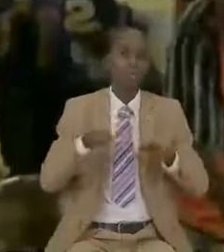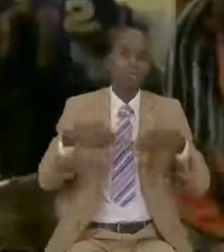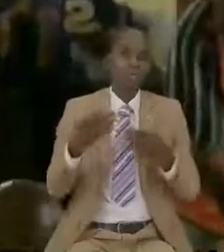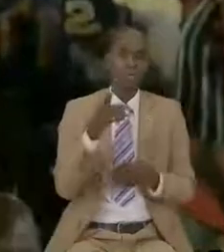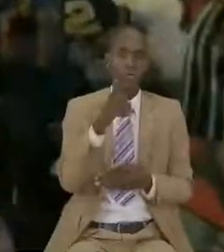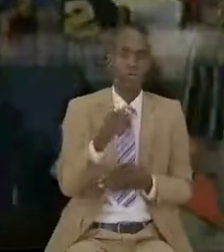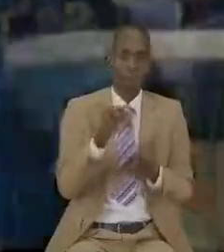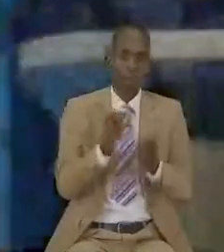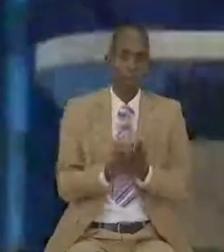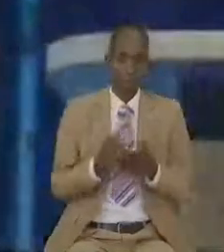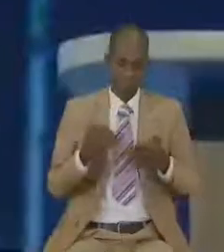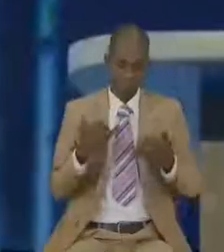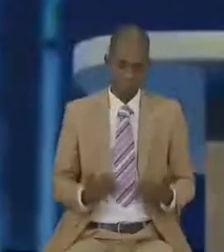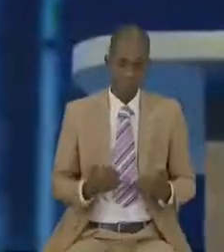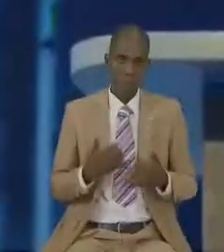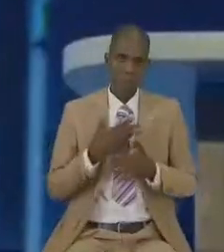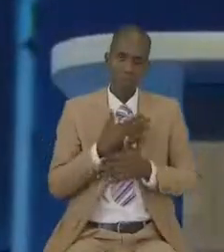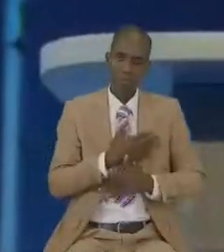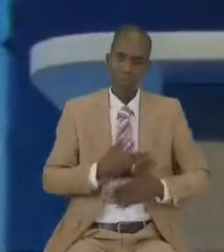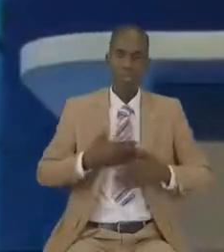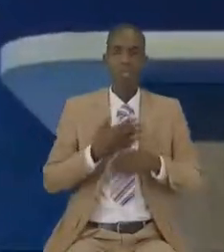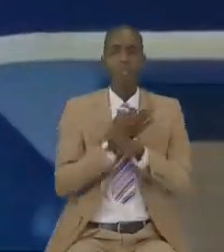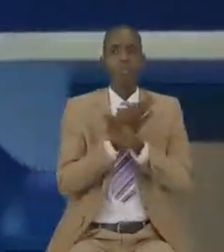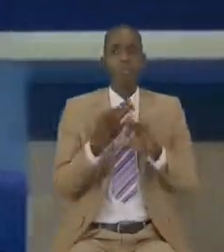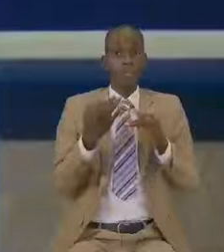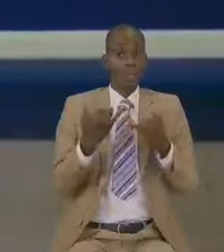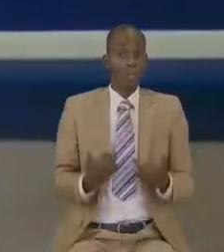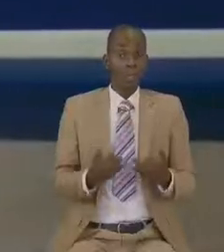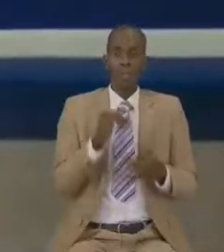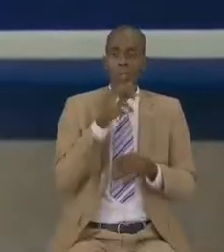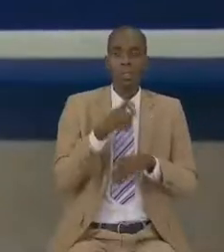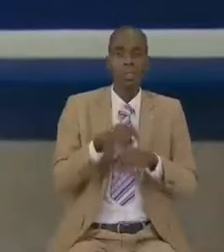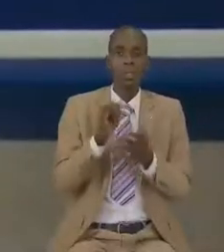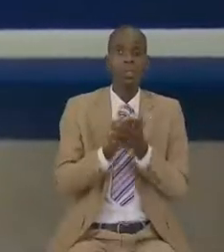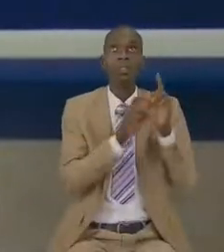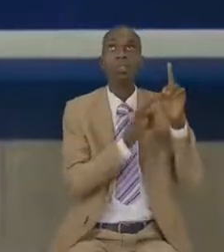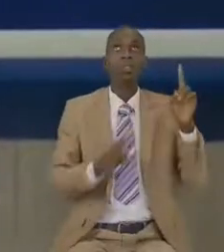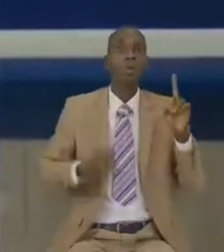cette libération présente. Voici le moment où le Seigneur te donnera